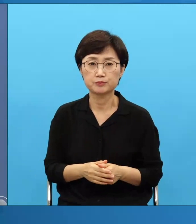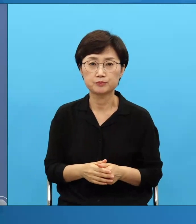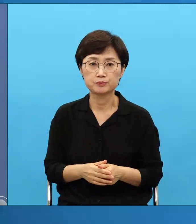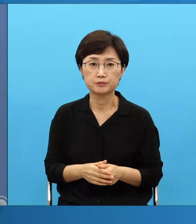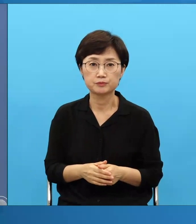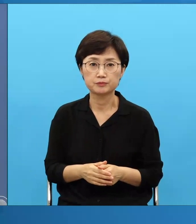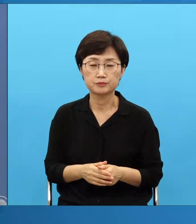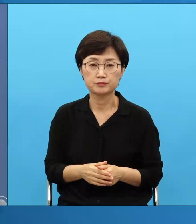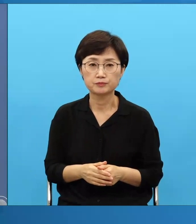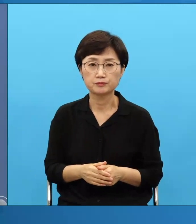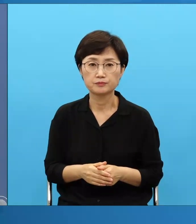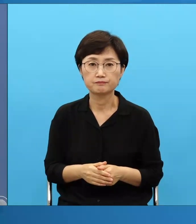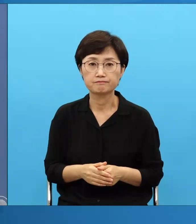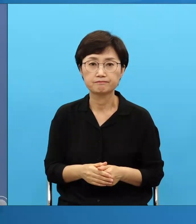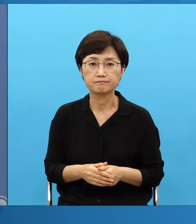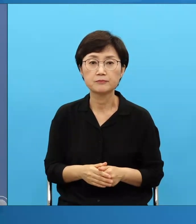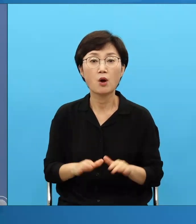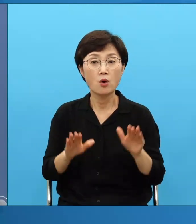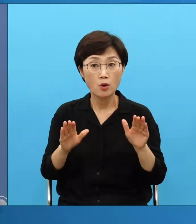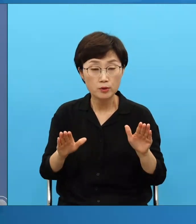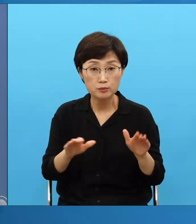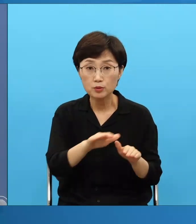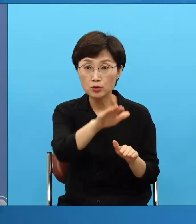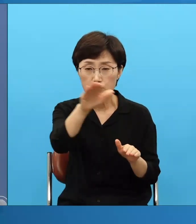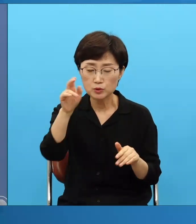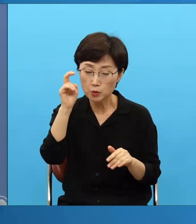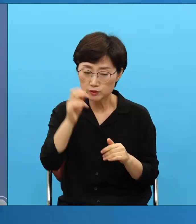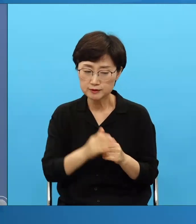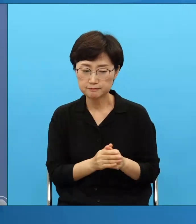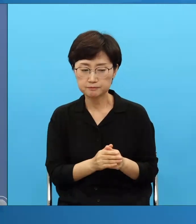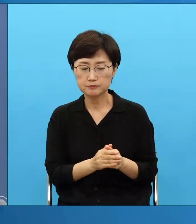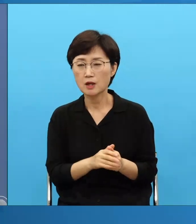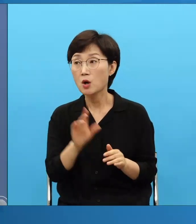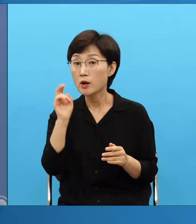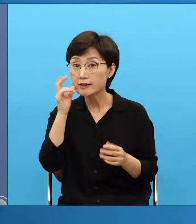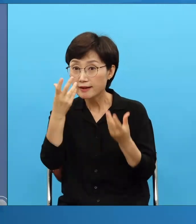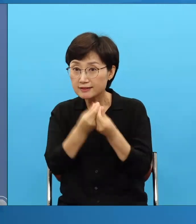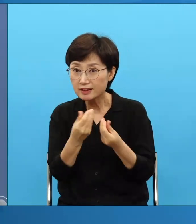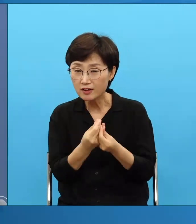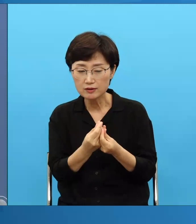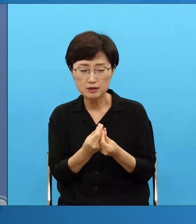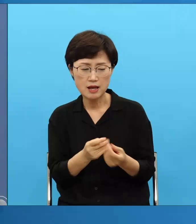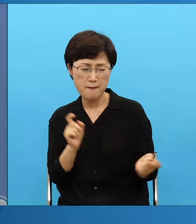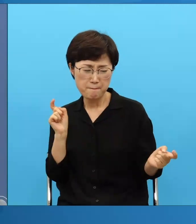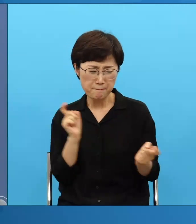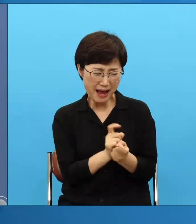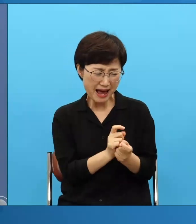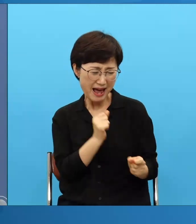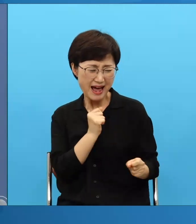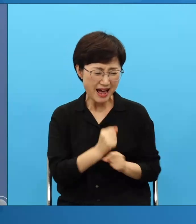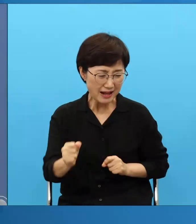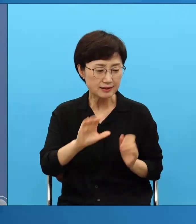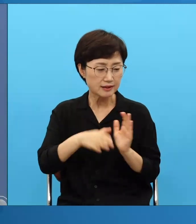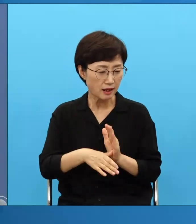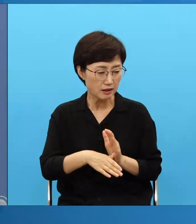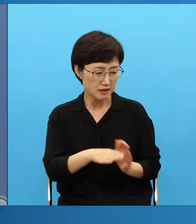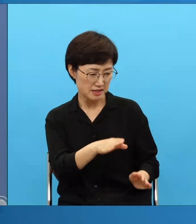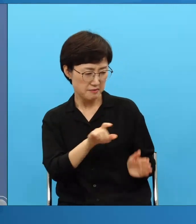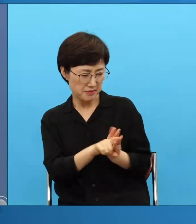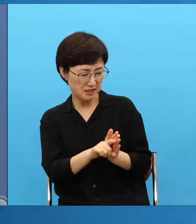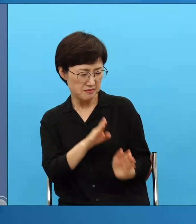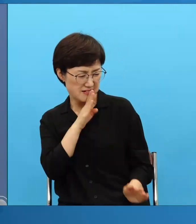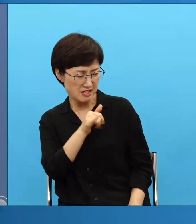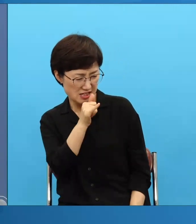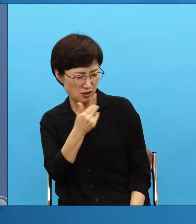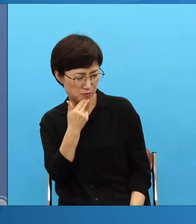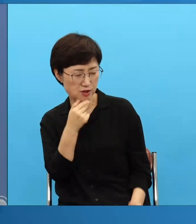answers. 그래서 어려움 당해보면 그 사람 금방 알잖아요. And so when you are 그렇죠. faced with a crisis or a hardship, you could feel and see this 여러분 막